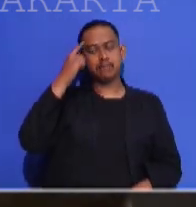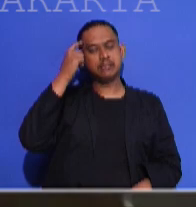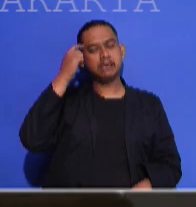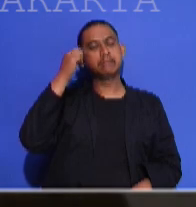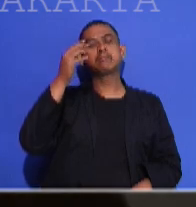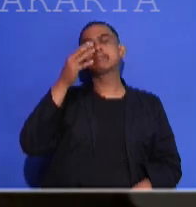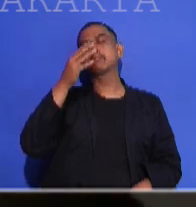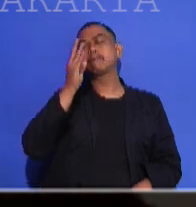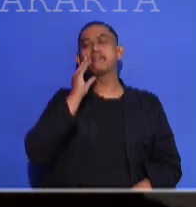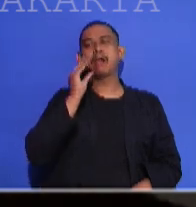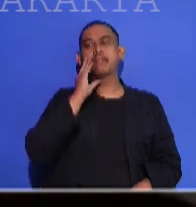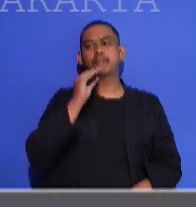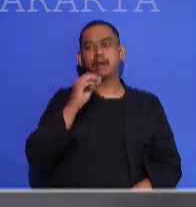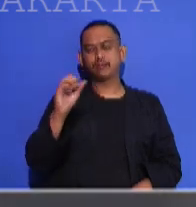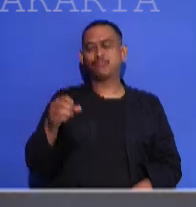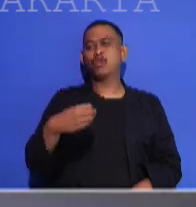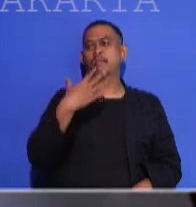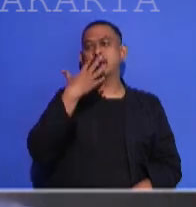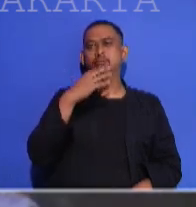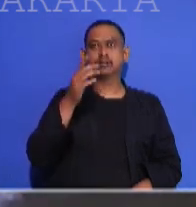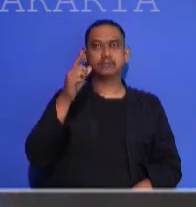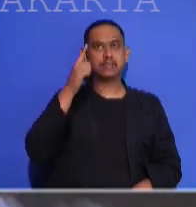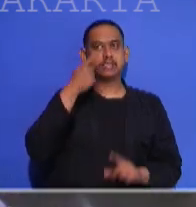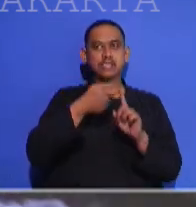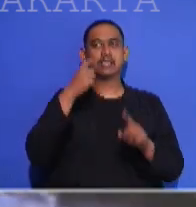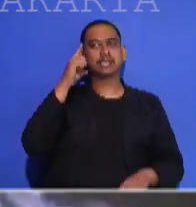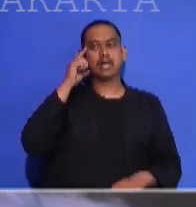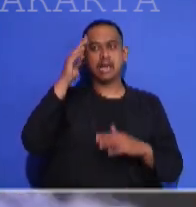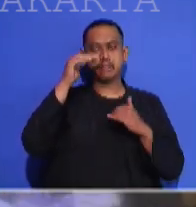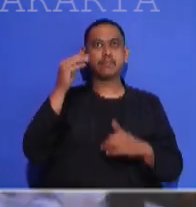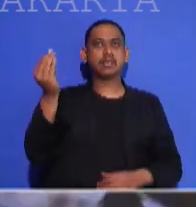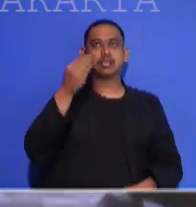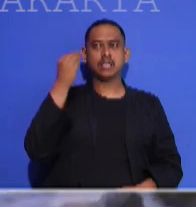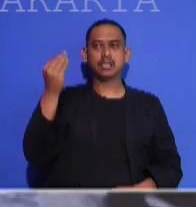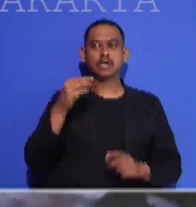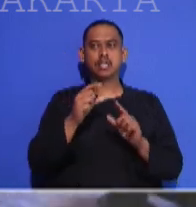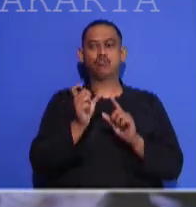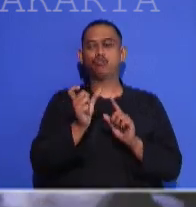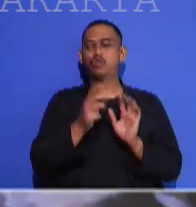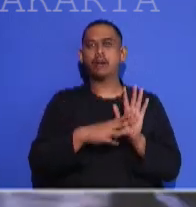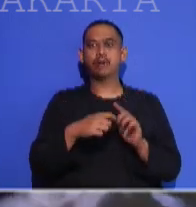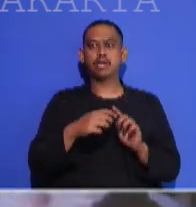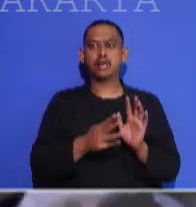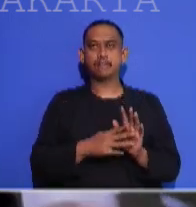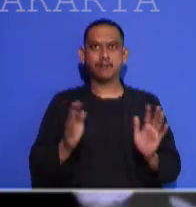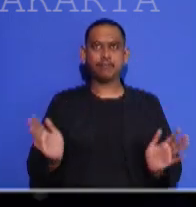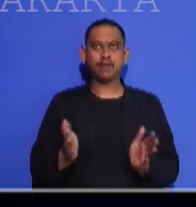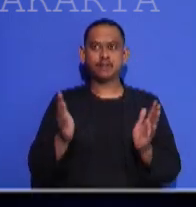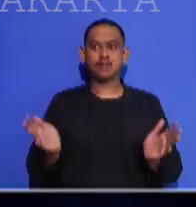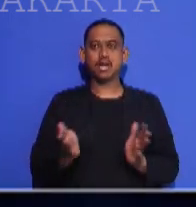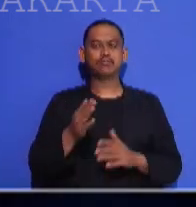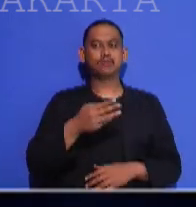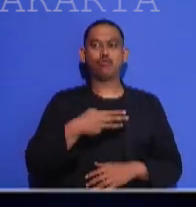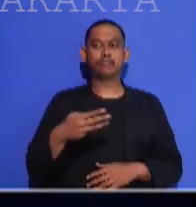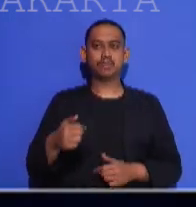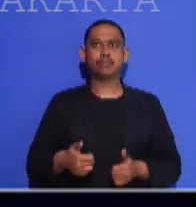Banyuwangi pemkap sliman berharap untuk meningkatkan kualitas pariwisata dan UMKM serta memberdayakan masyarakat secara lebih